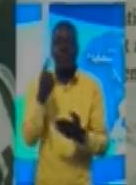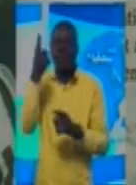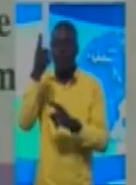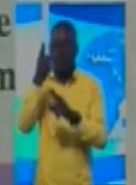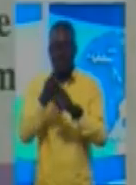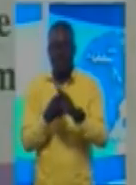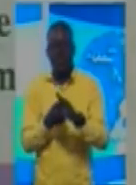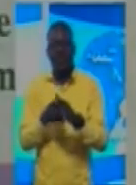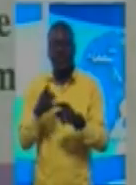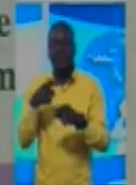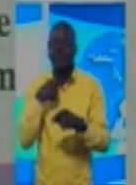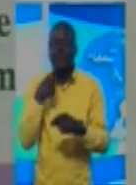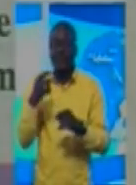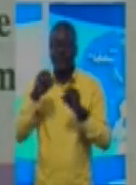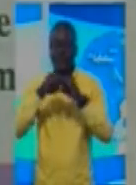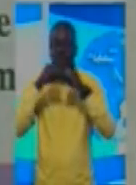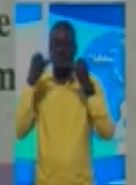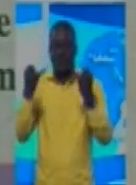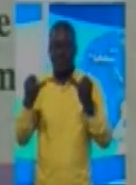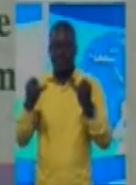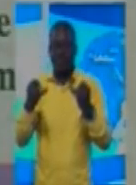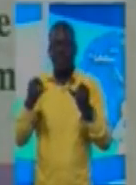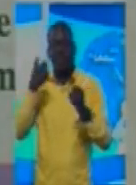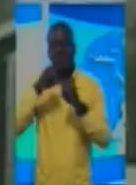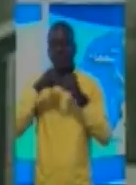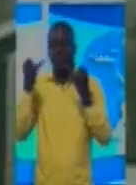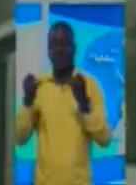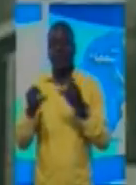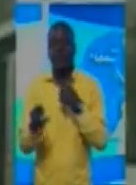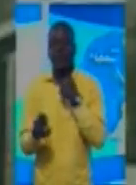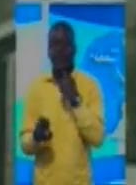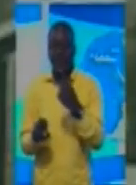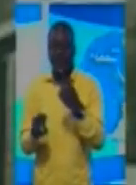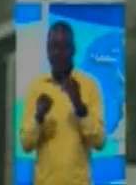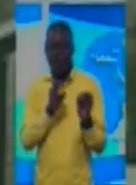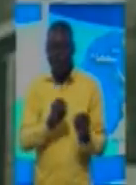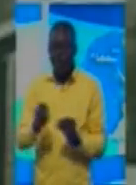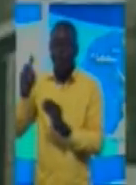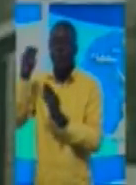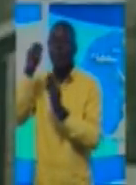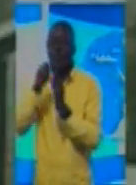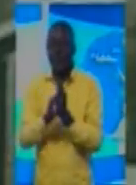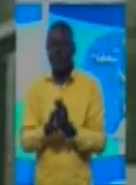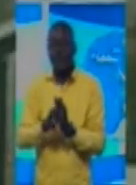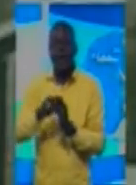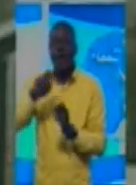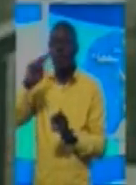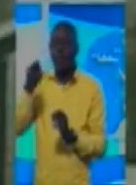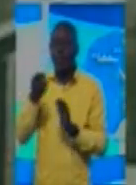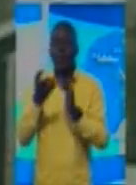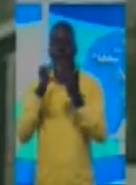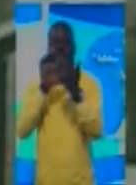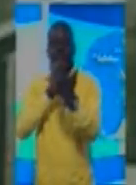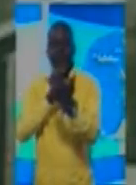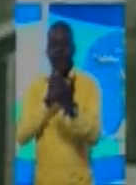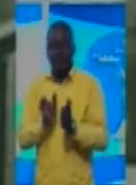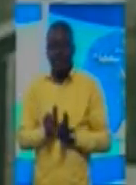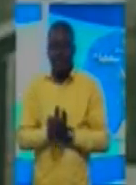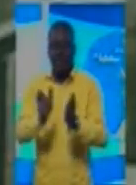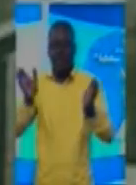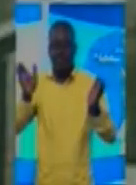insiste l'observateur Palga. Ce quotidien précise que cette opération est couplée à la première phase du recensement général